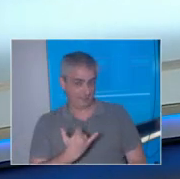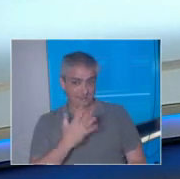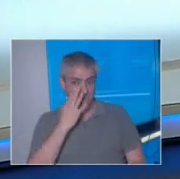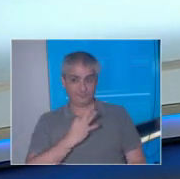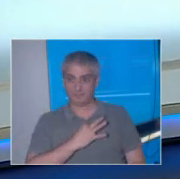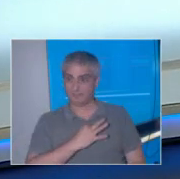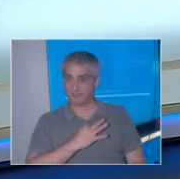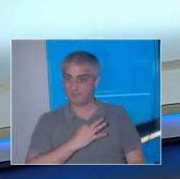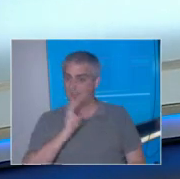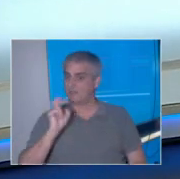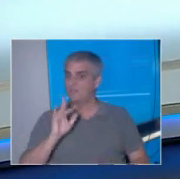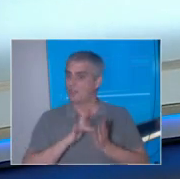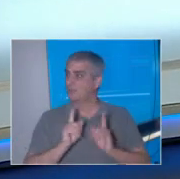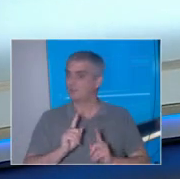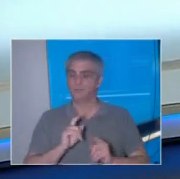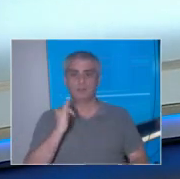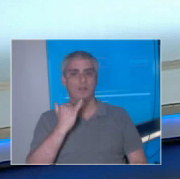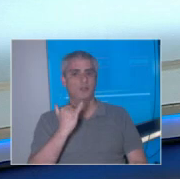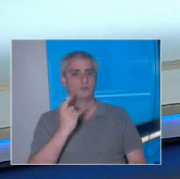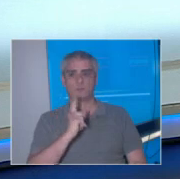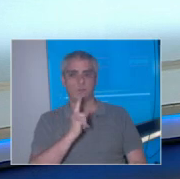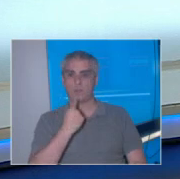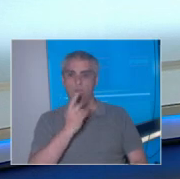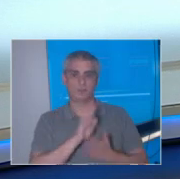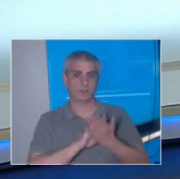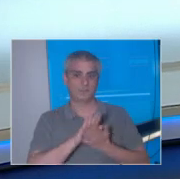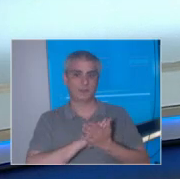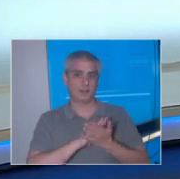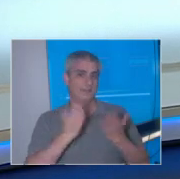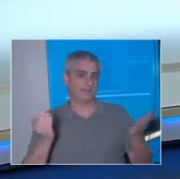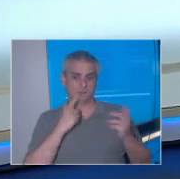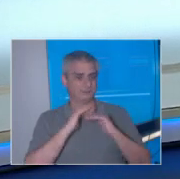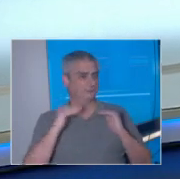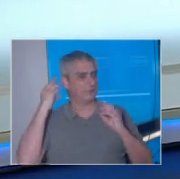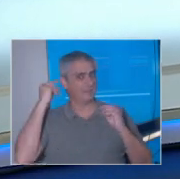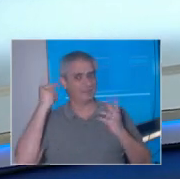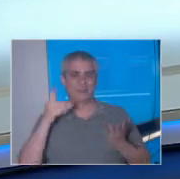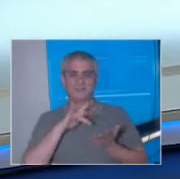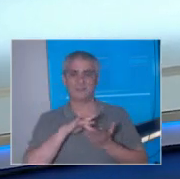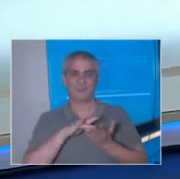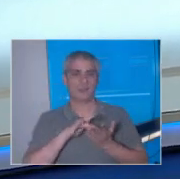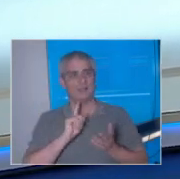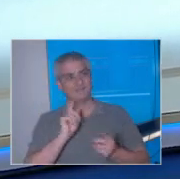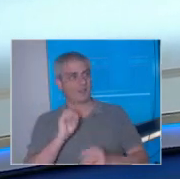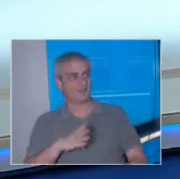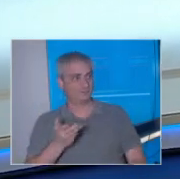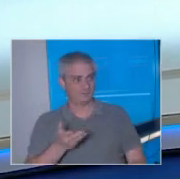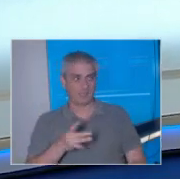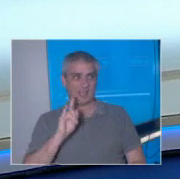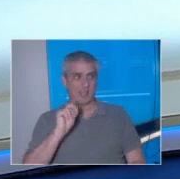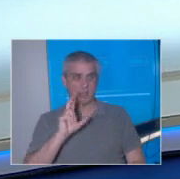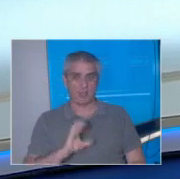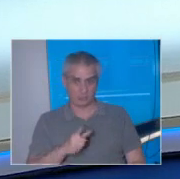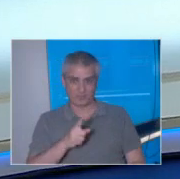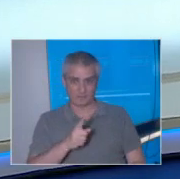לב שהיום עקיבא לא איתנו? נכון. הוא לא מוזכר בכלל. כי איזה שקט. כן, אבל נוכח נפקד. חנוך, מה